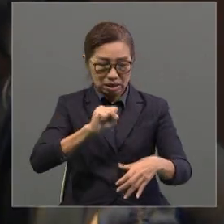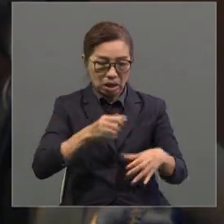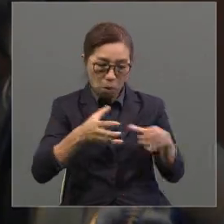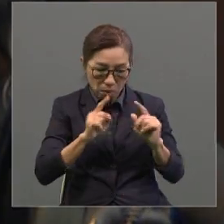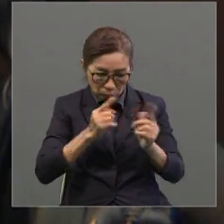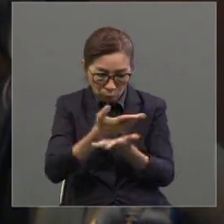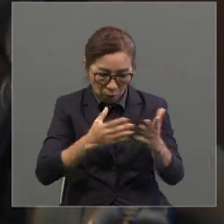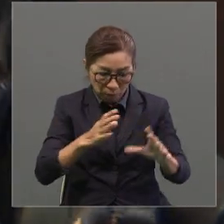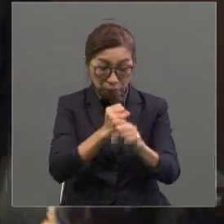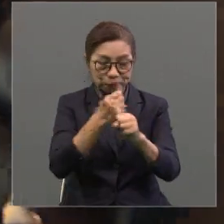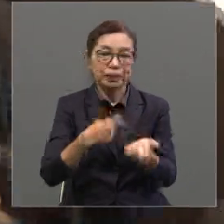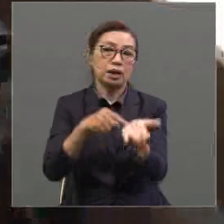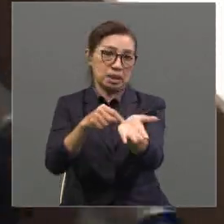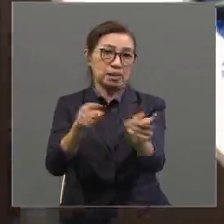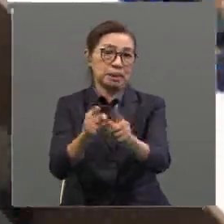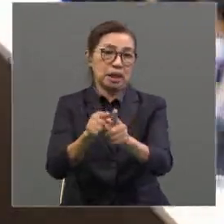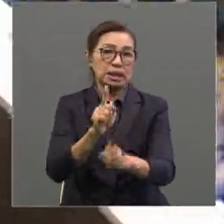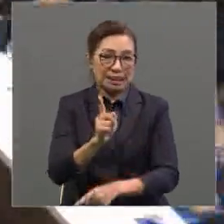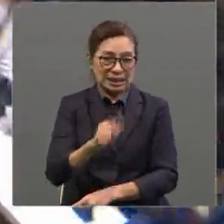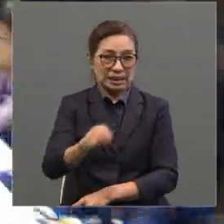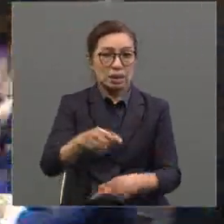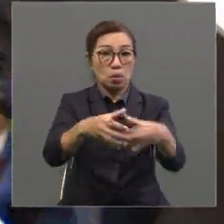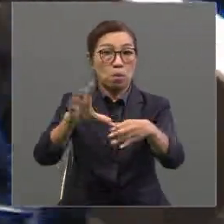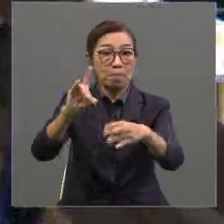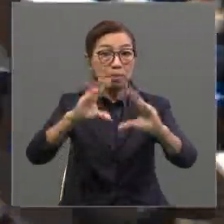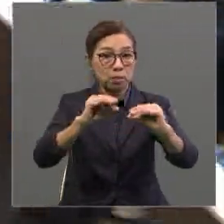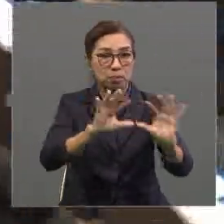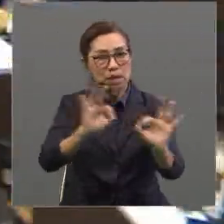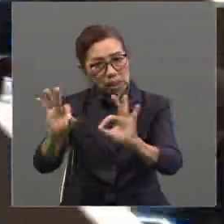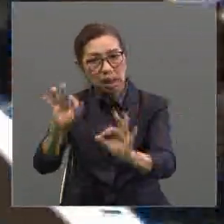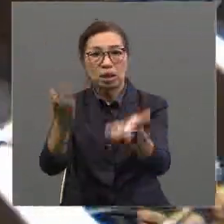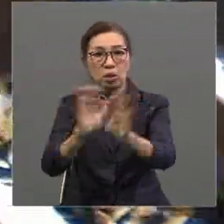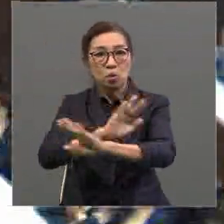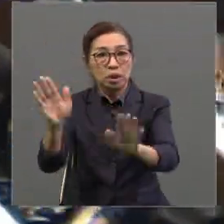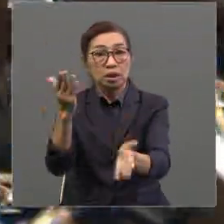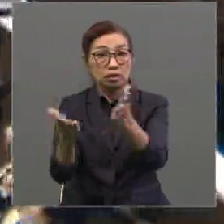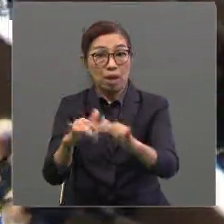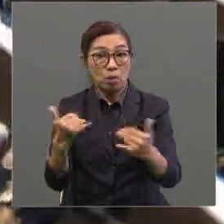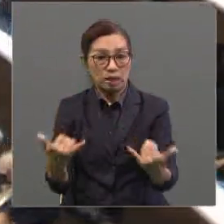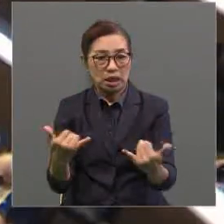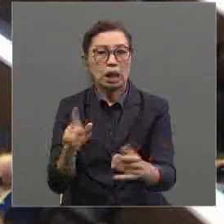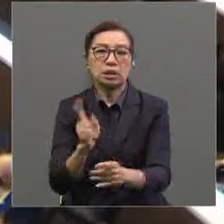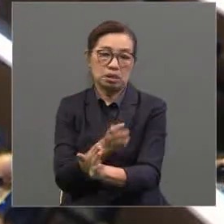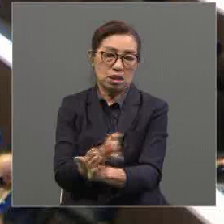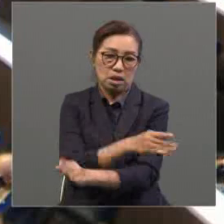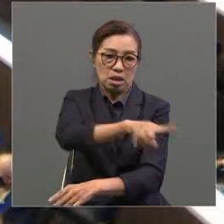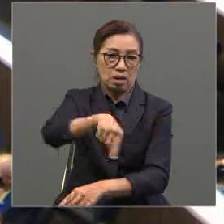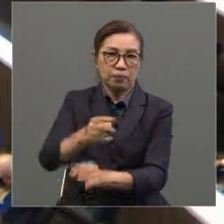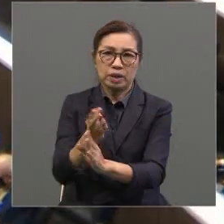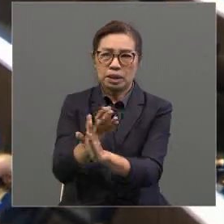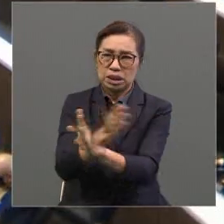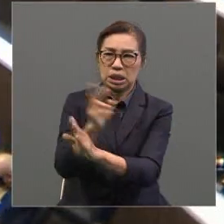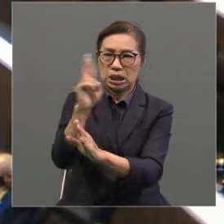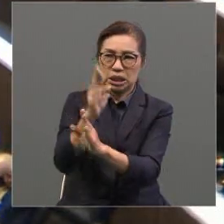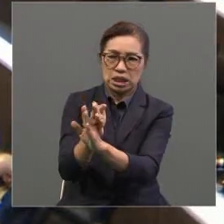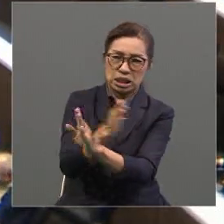นะคะเพราะว่าตอนแรกเนี่ยจริงๆการยกเลิกหรือว่าเลื่อนออกไปสำหรับ 8พรรคการเมืองในวันนี้รู้ก่อนเที่ยงสักประมาณ